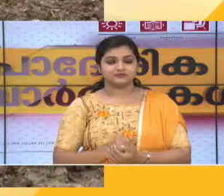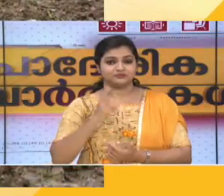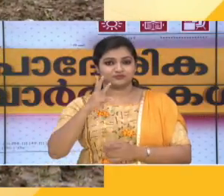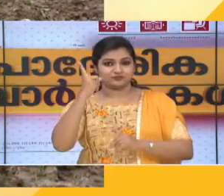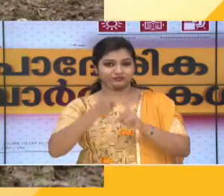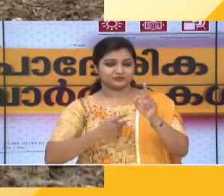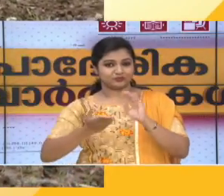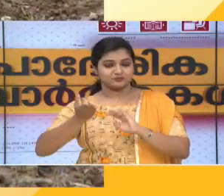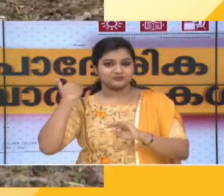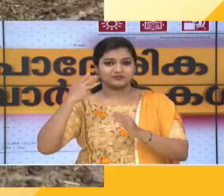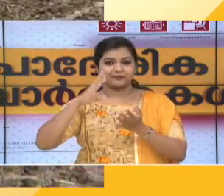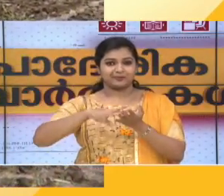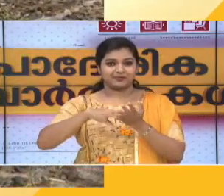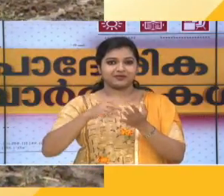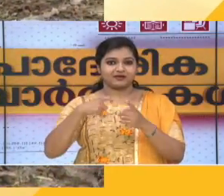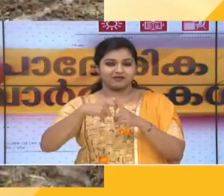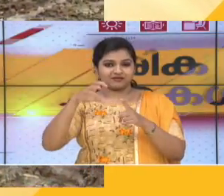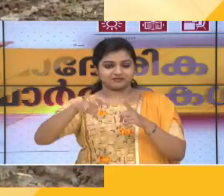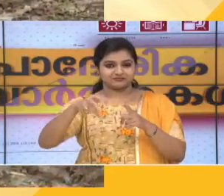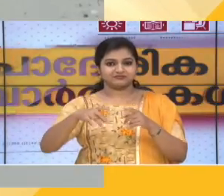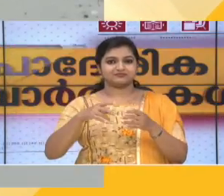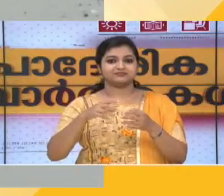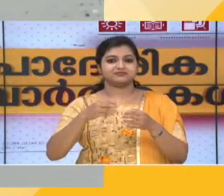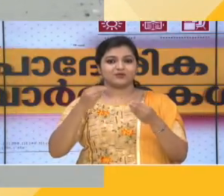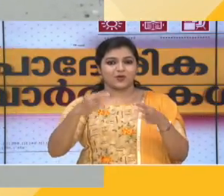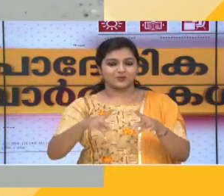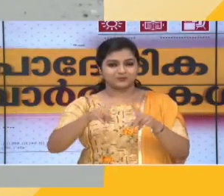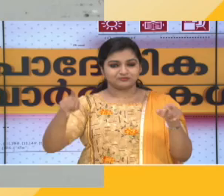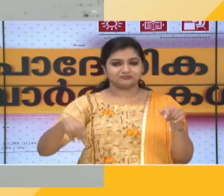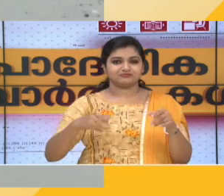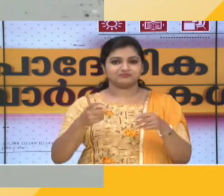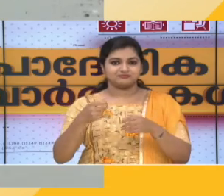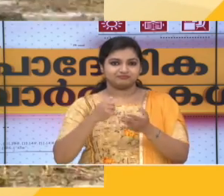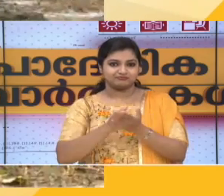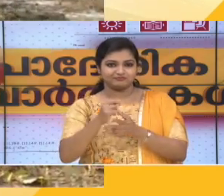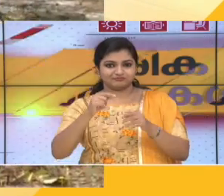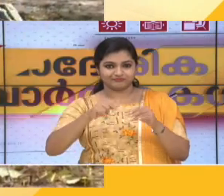3 മുമ്പ് മെത്രാൻകായലിൽ തുടങ്ങിവെച്ച തരിശുനില കൃഷിയിൽ വൻ കുതിച്ചു കയറ്റമാണ് ഉണ്ടായത്.